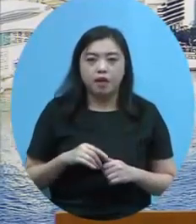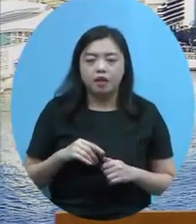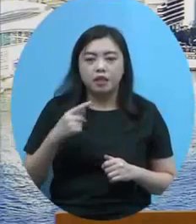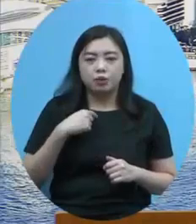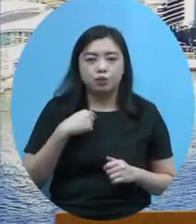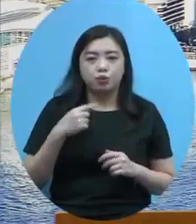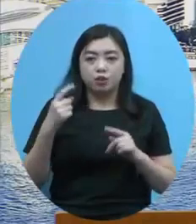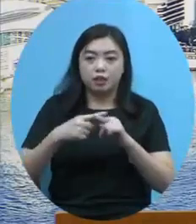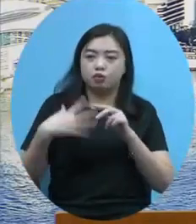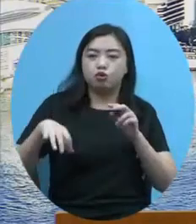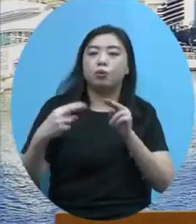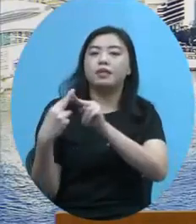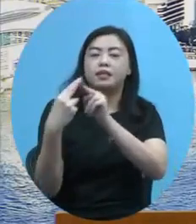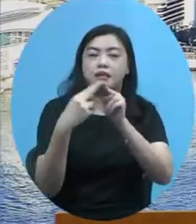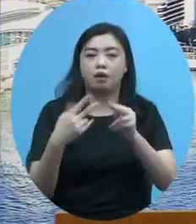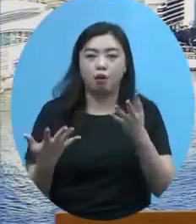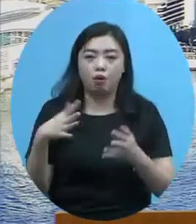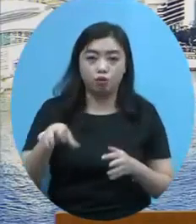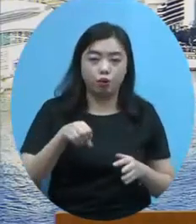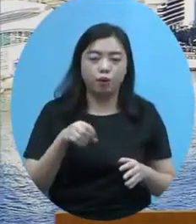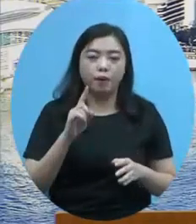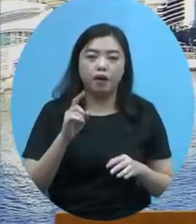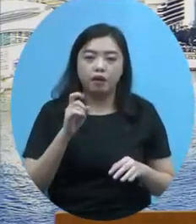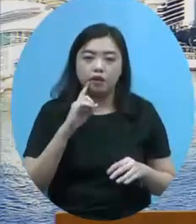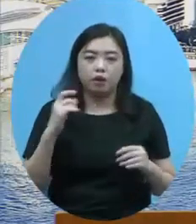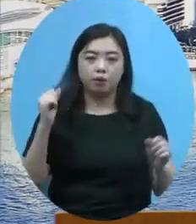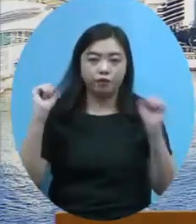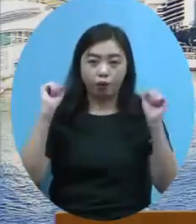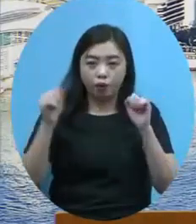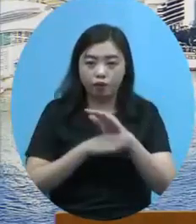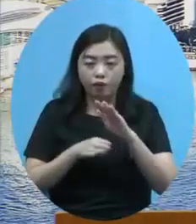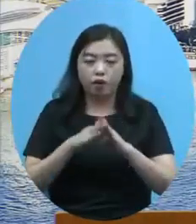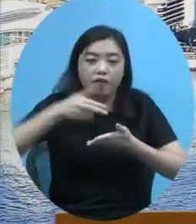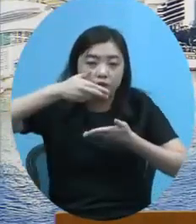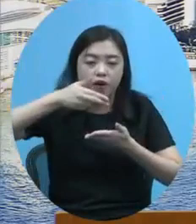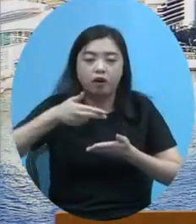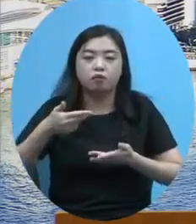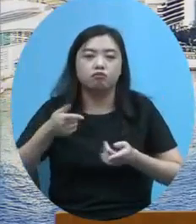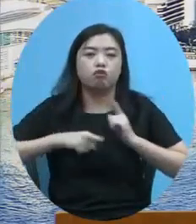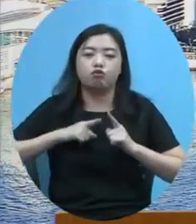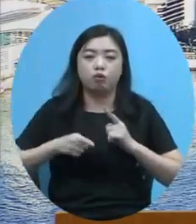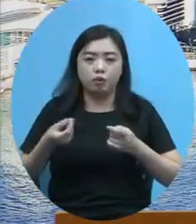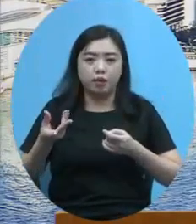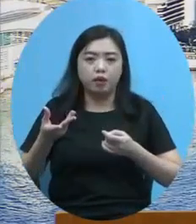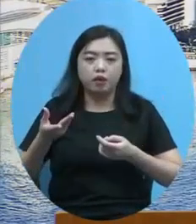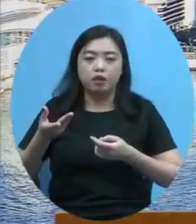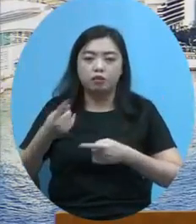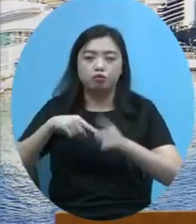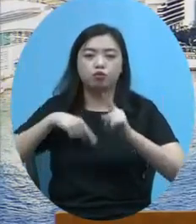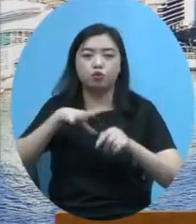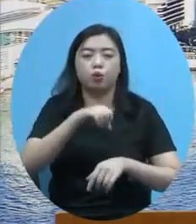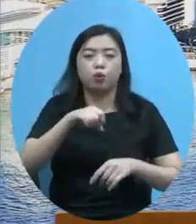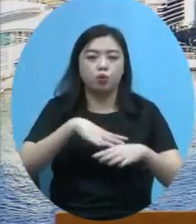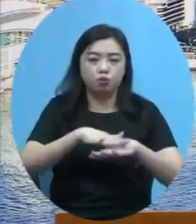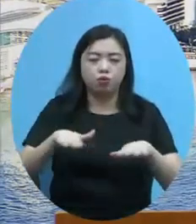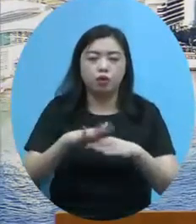相認識嘅，咁同埋有機會係共用一啲嘅即係更衣室啊、食飯嘅地方啊，咁我哋都做緊調查，咁追蹤緊呢